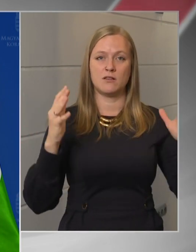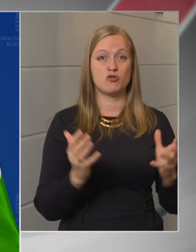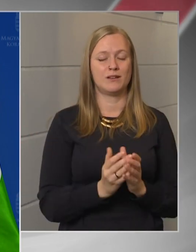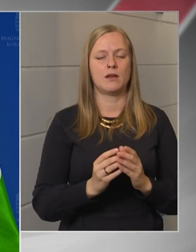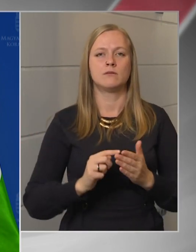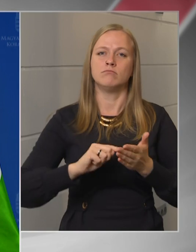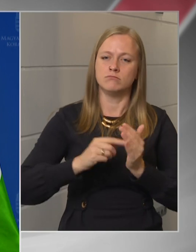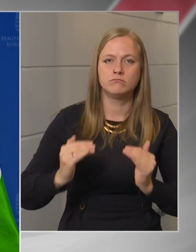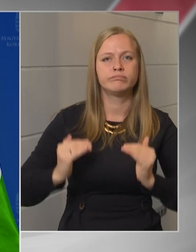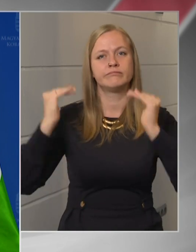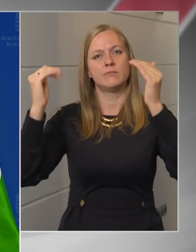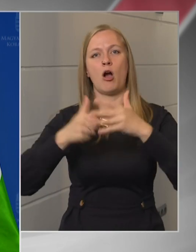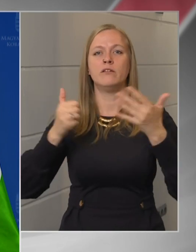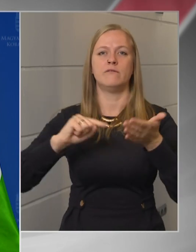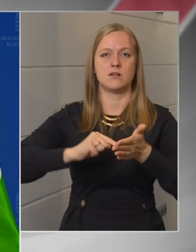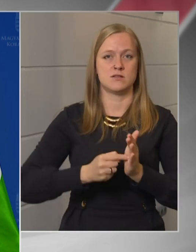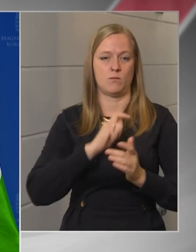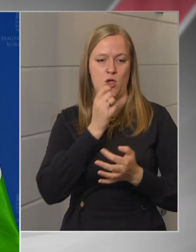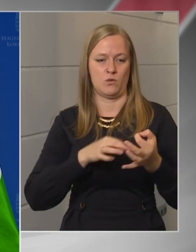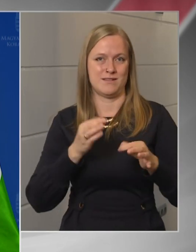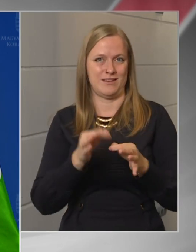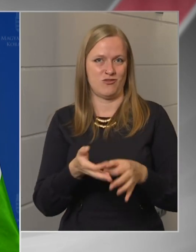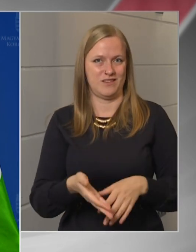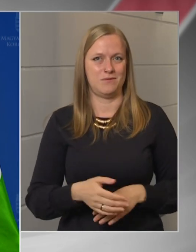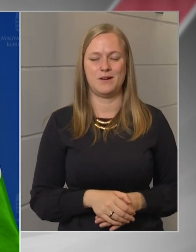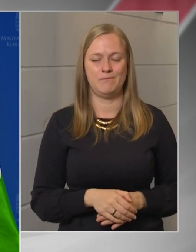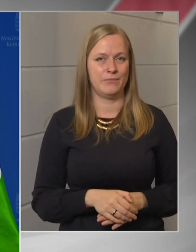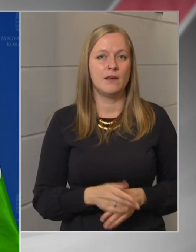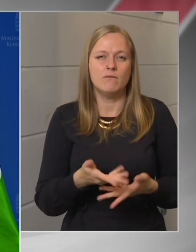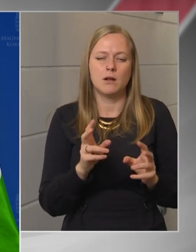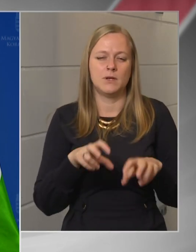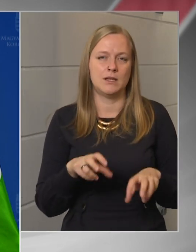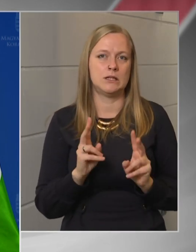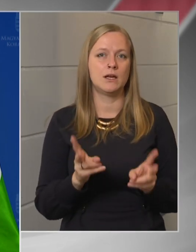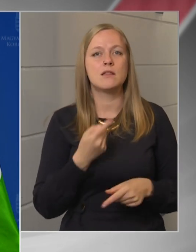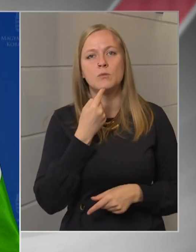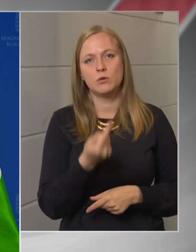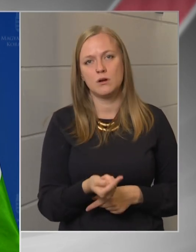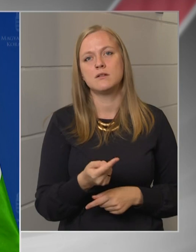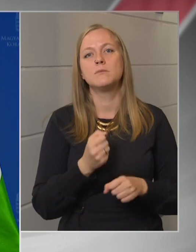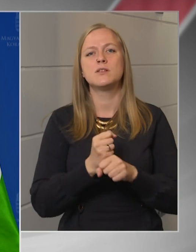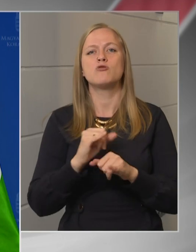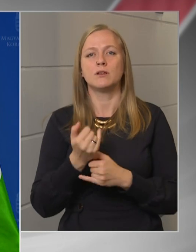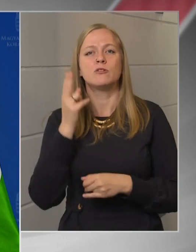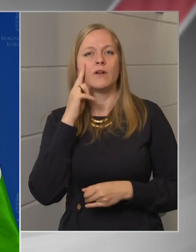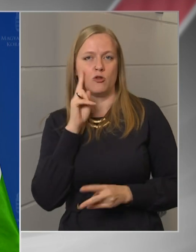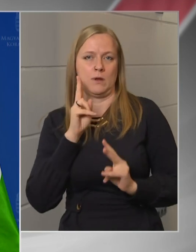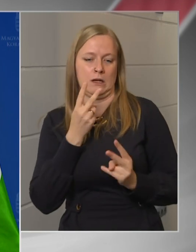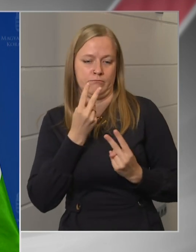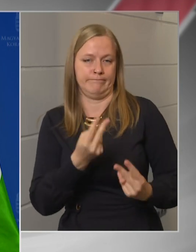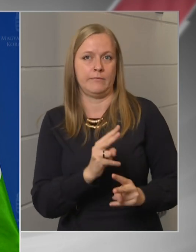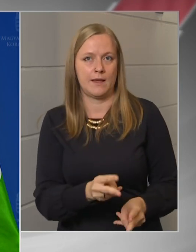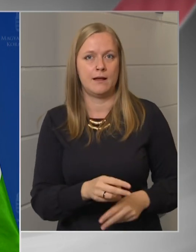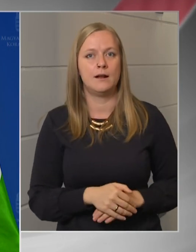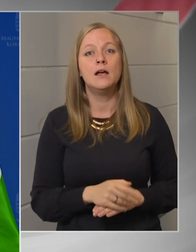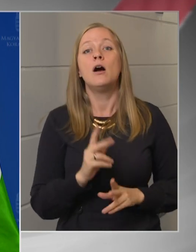hatvanszorosa, mondjuk Magyarország esetén. Ezért valamit tenni kell. Ezért mondjuk azt, hogy ezt a bizottságnak is fel kell ismernie, és akkor